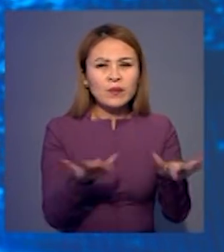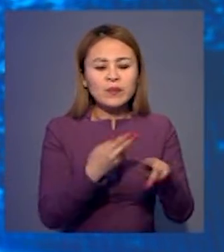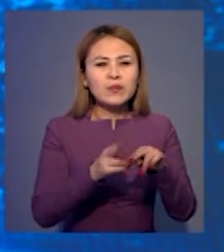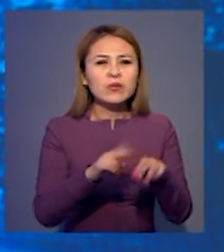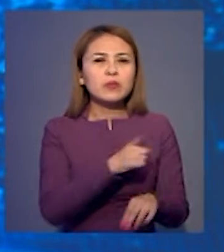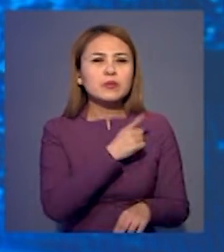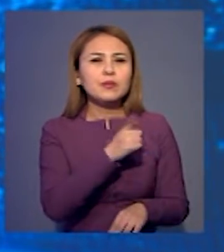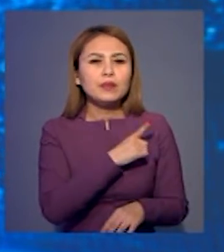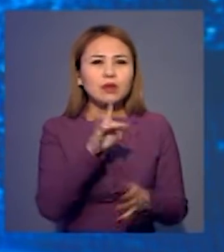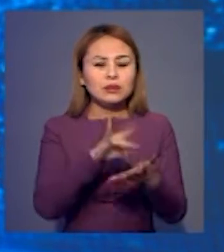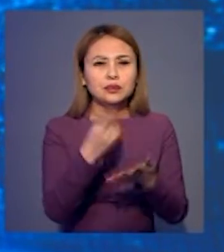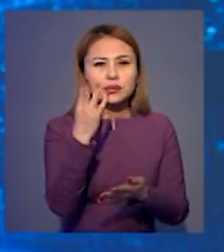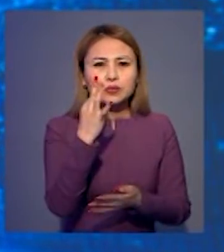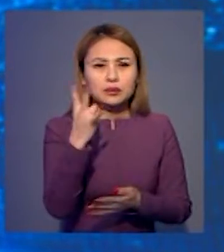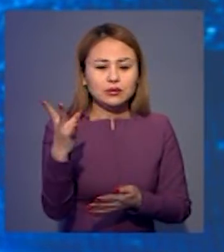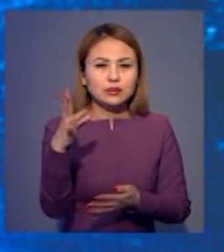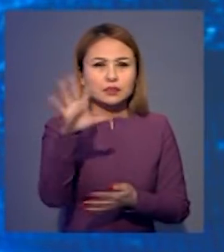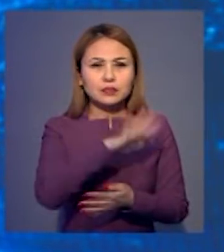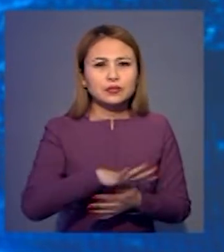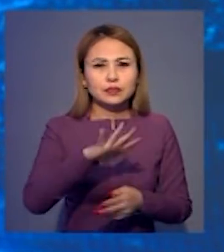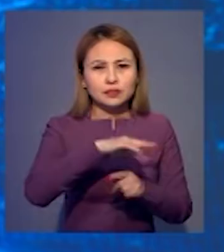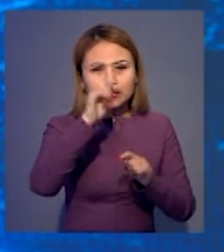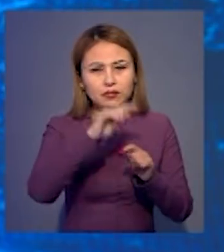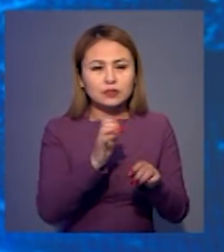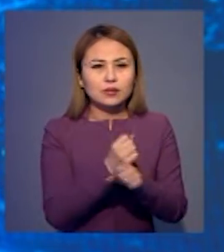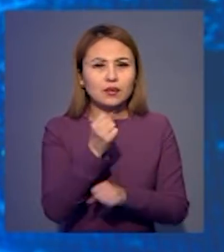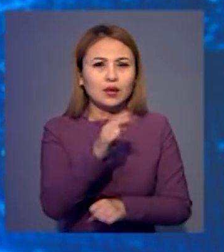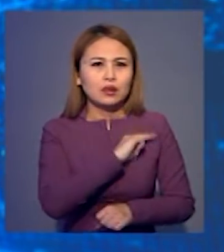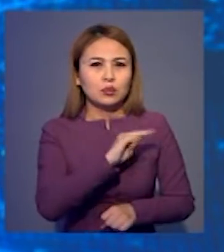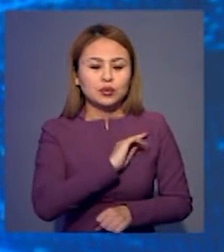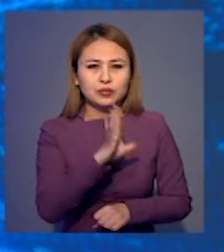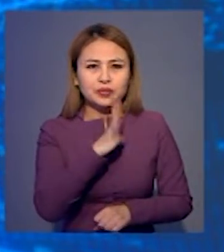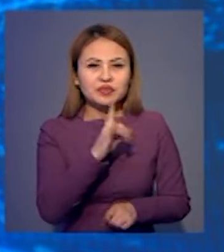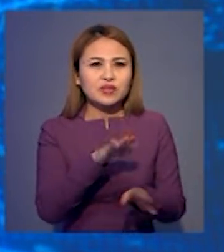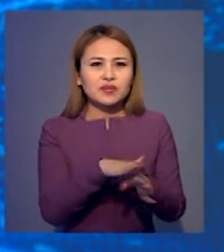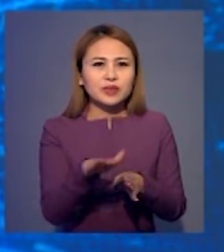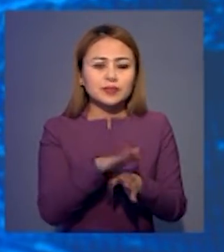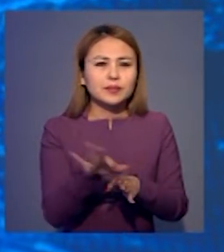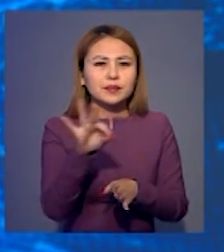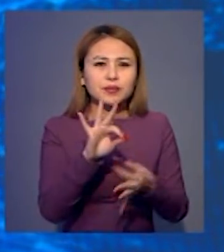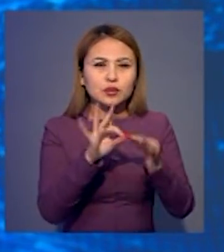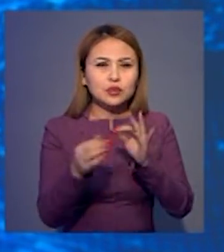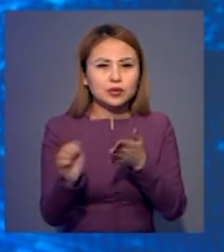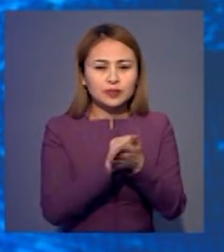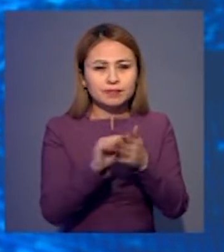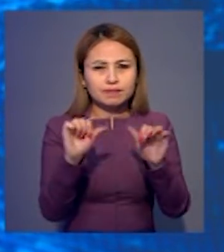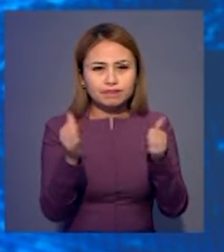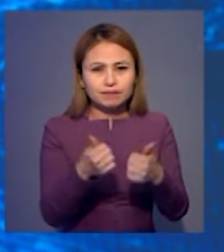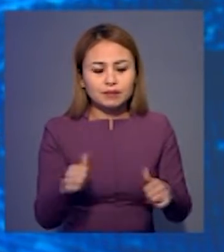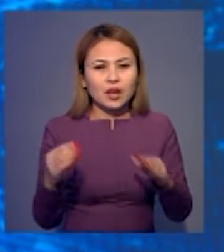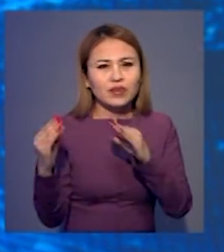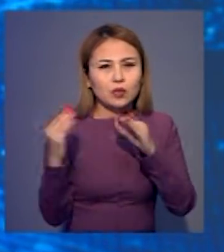әрекеттерін мамандандырылған халыққа қызмет көрсету орталығы аумағында іске асырып келген. Орындаушы ретінде пысықтық танытып құжат рәсімдеу